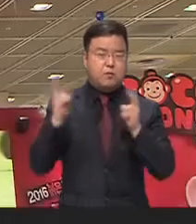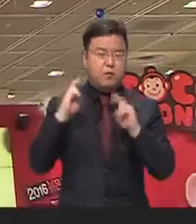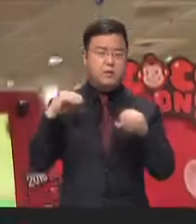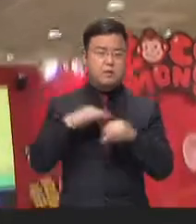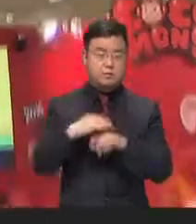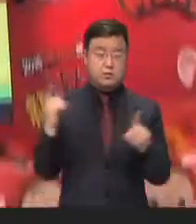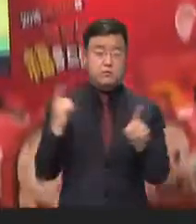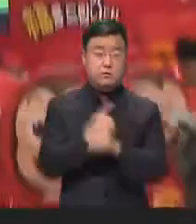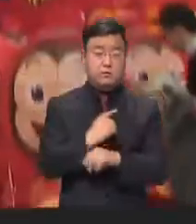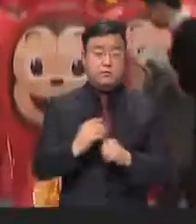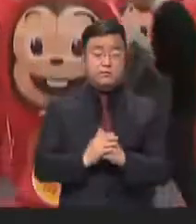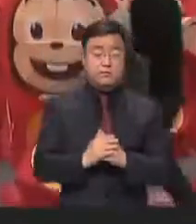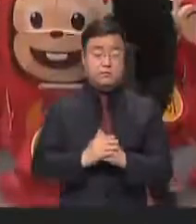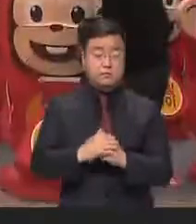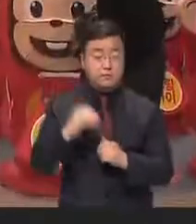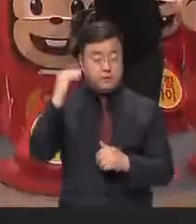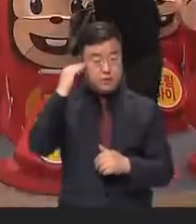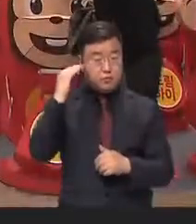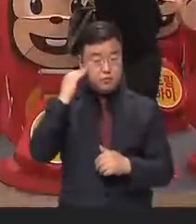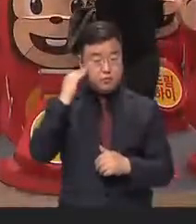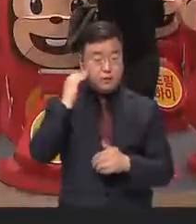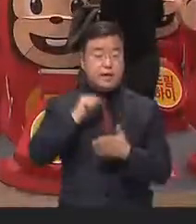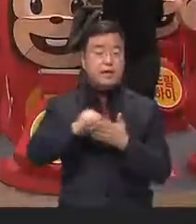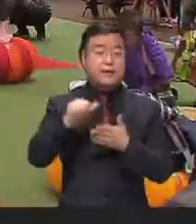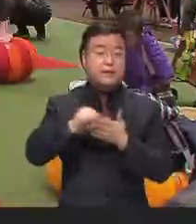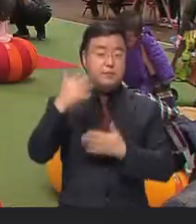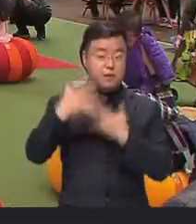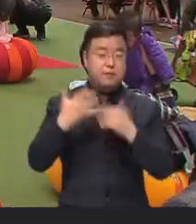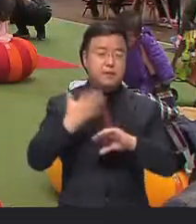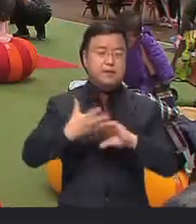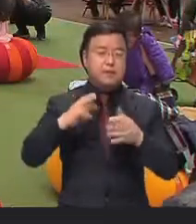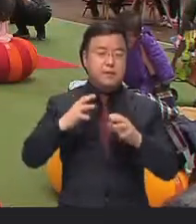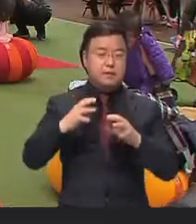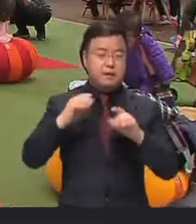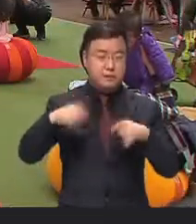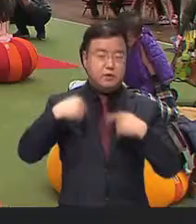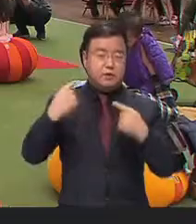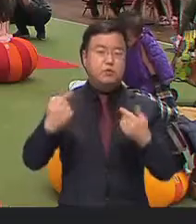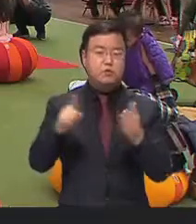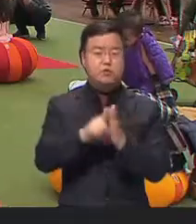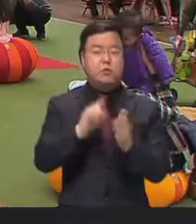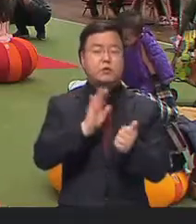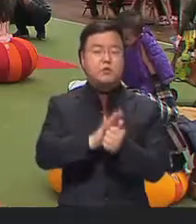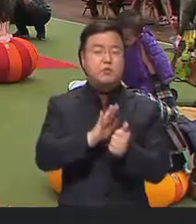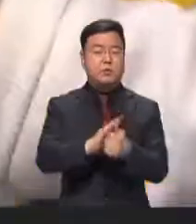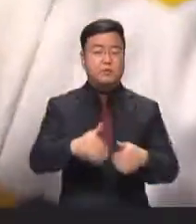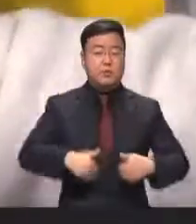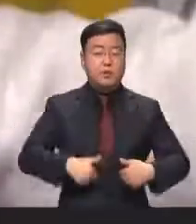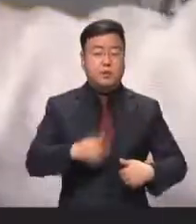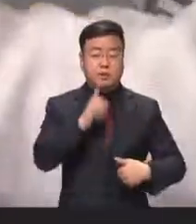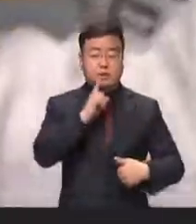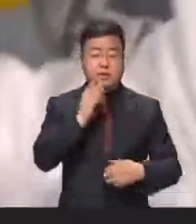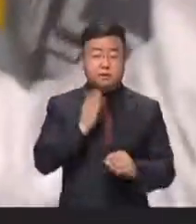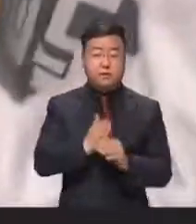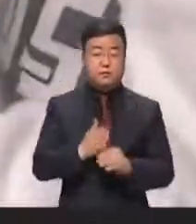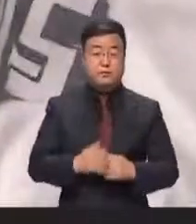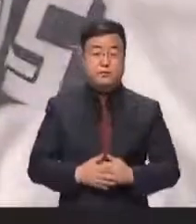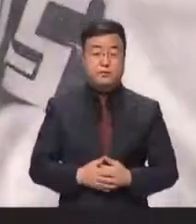국내 애니메이션의 해외 진출에 대한 정부의 지원 방안이 마련돼야 한다는 목소리가 힘을 얻고 있습니다. EBS 뉴스 이혜정입니다.